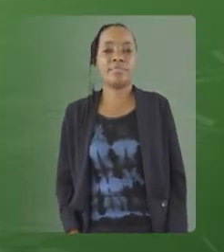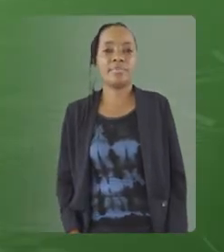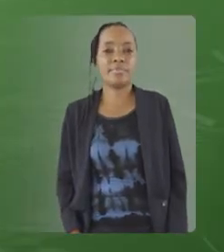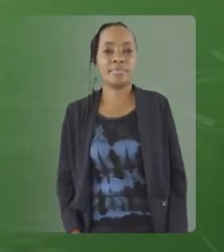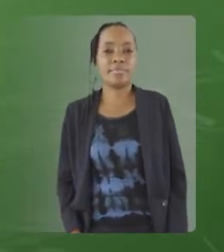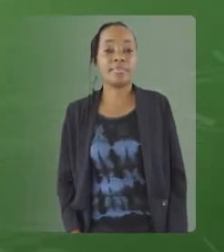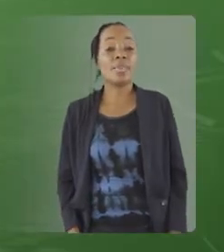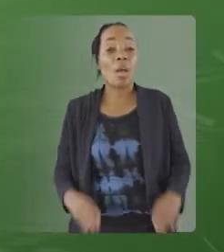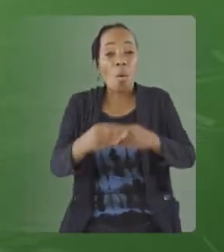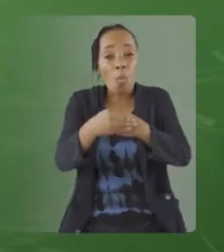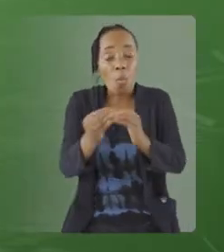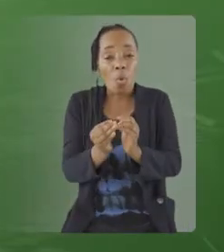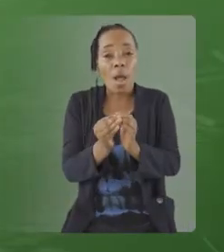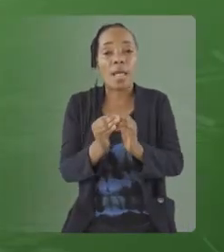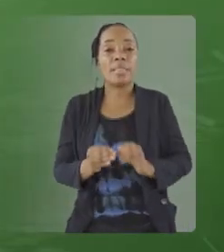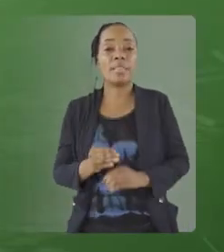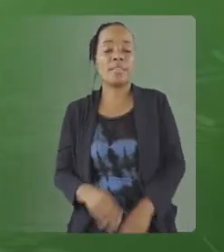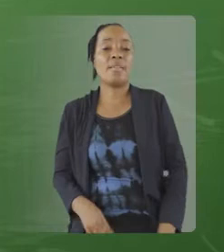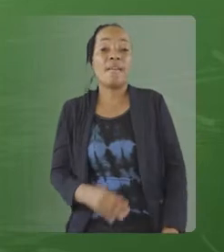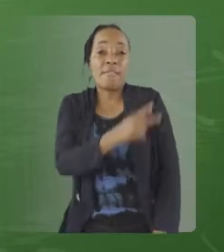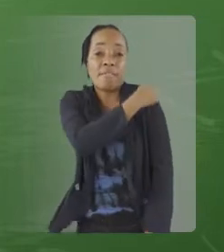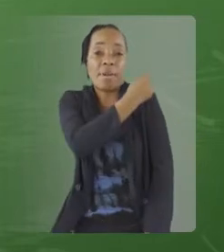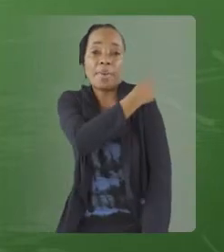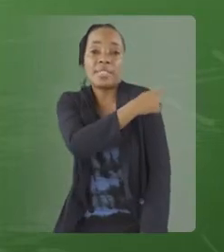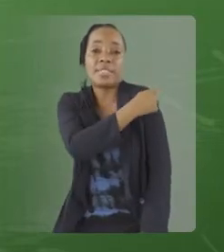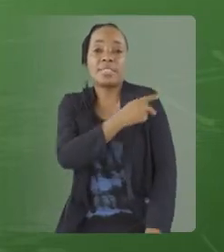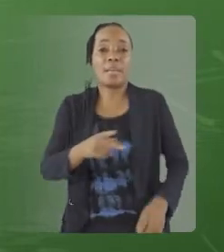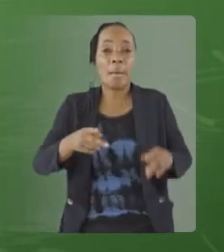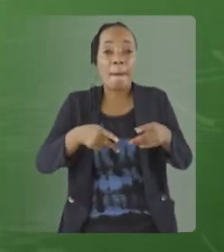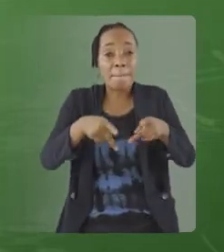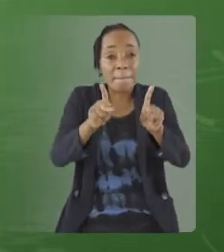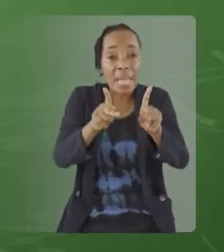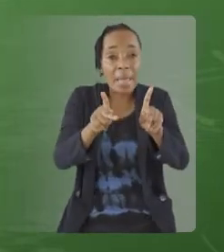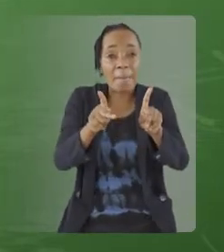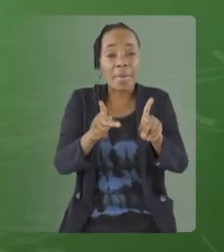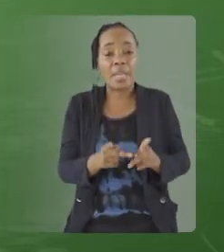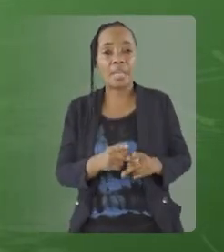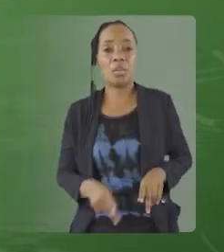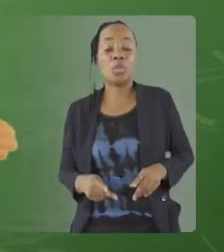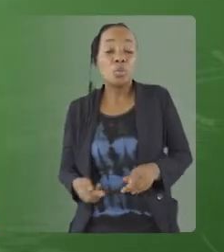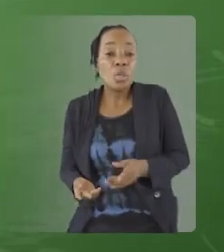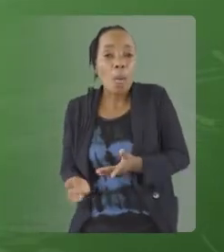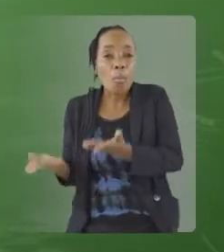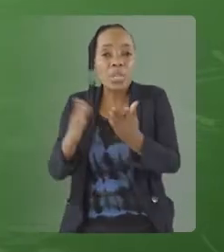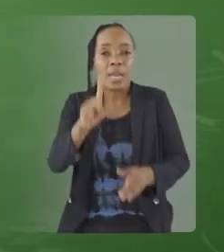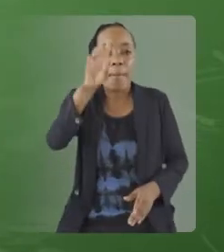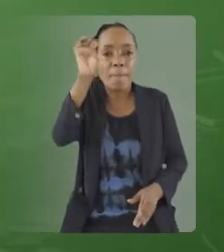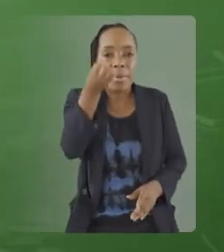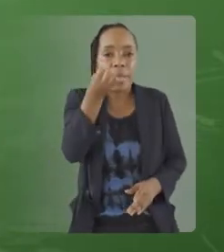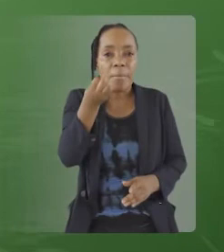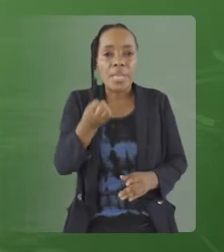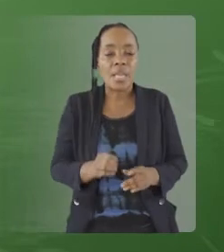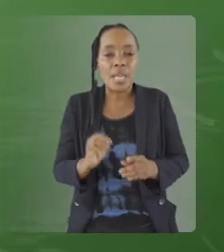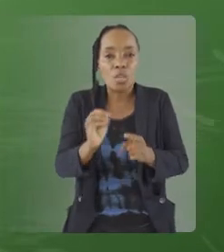La boîte pharmaceutique permet d'apporter les premiers soins aux malades.